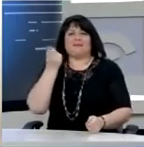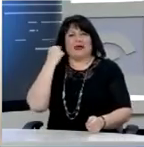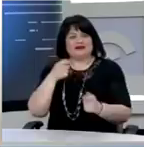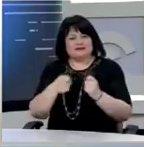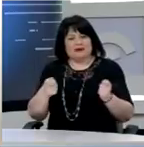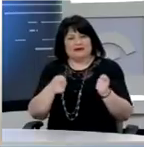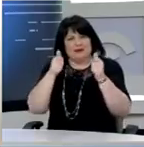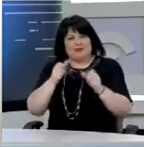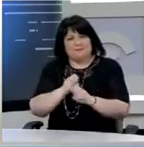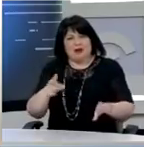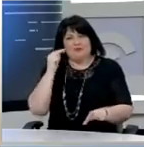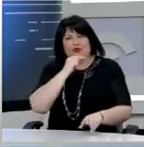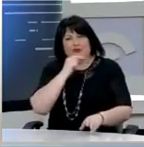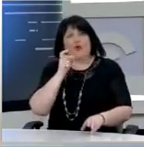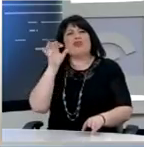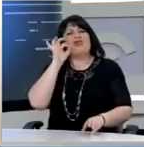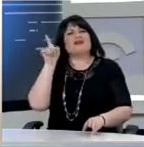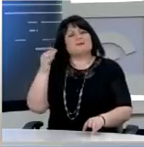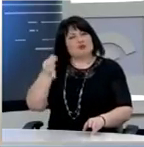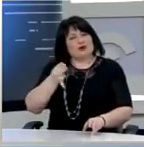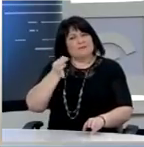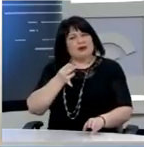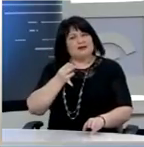μέτρα που ανακοινώθηκαν στη Διεθνή Έκθεση Θεσσαλονίκης